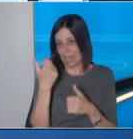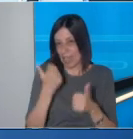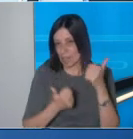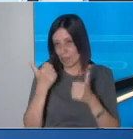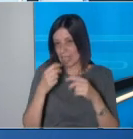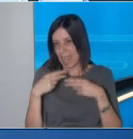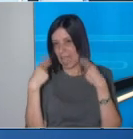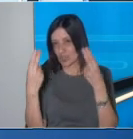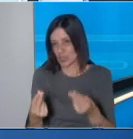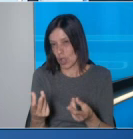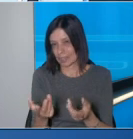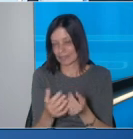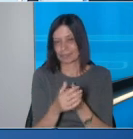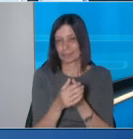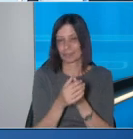לחזור בחזרה?